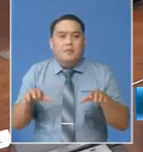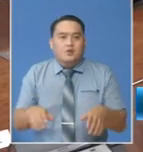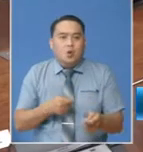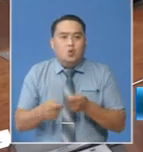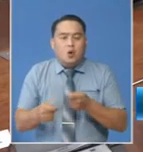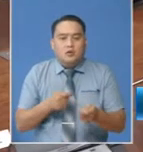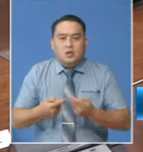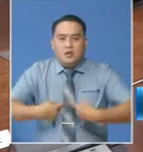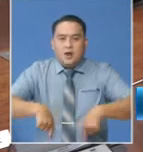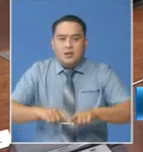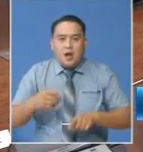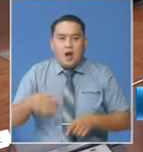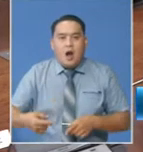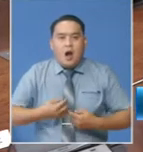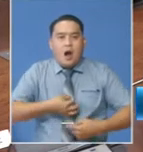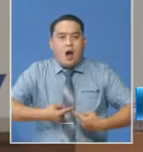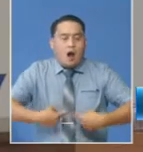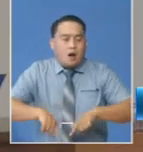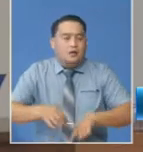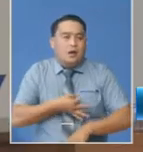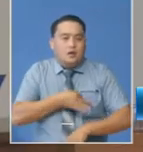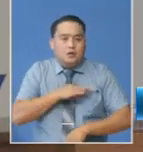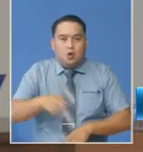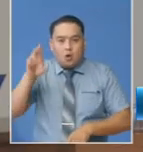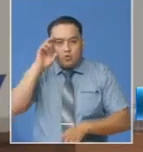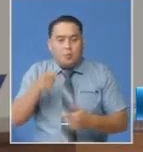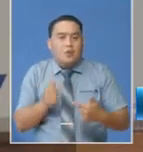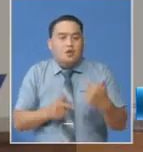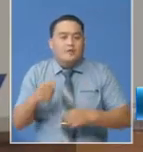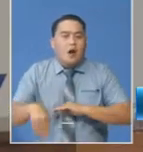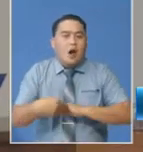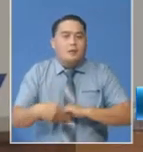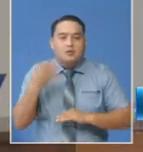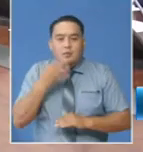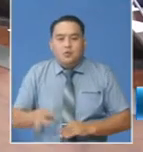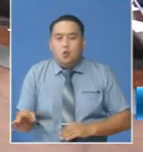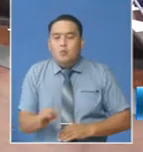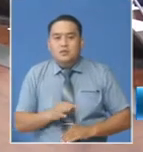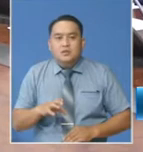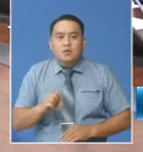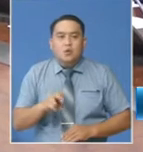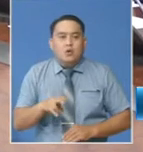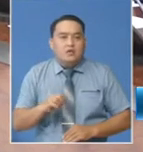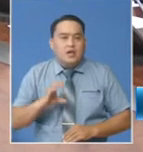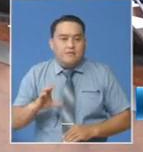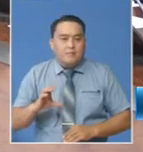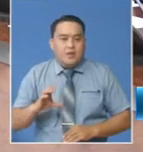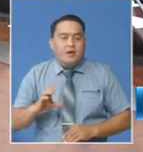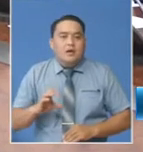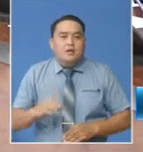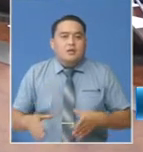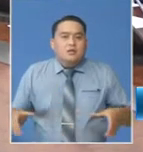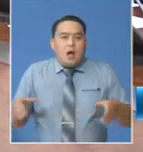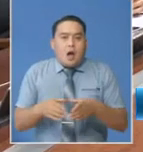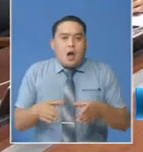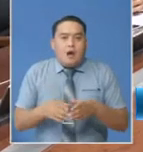председательством руководителя Департамента агентства по делам госслужбы и противодействию коррупции Алматинской области Серикбая Нургисаева.